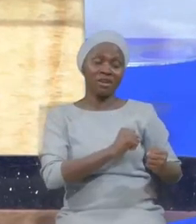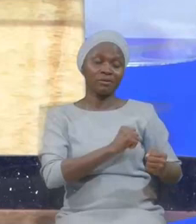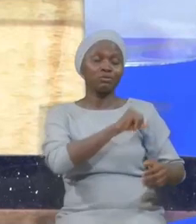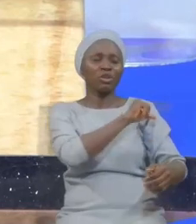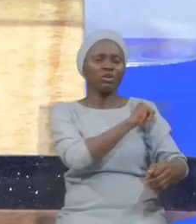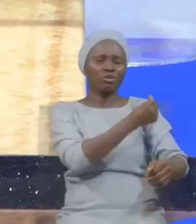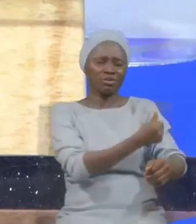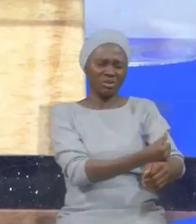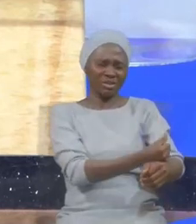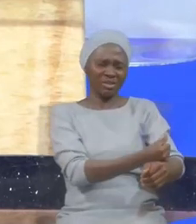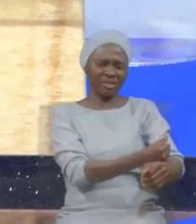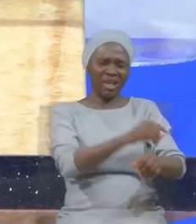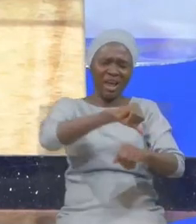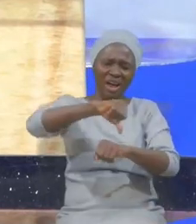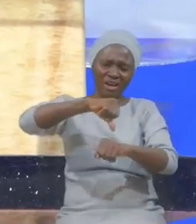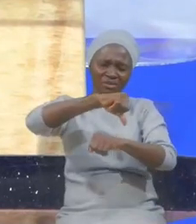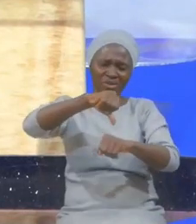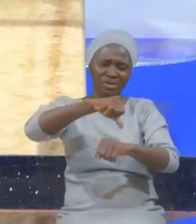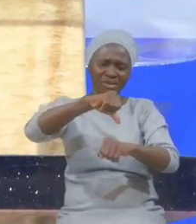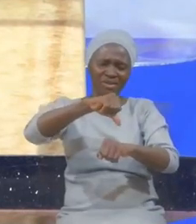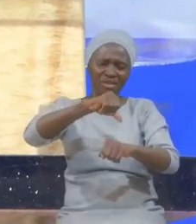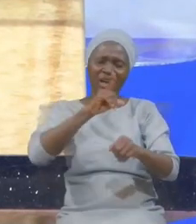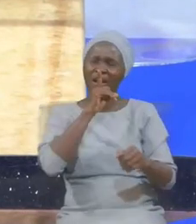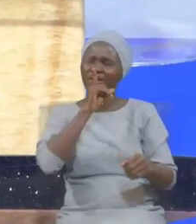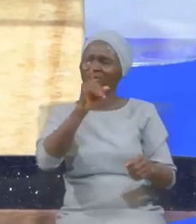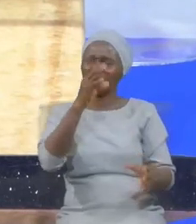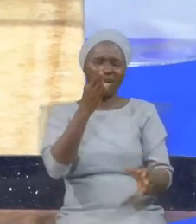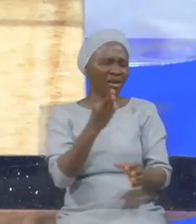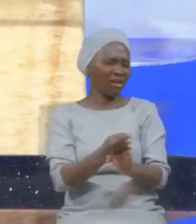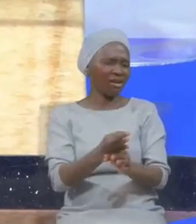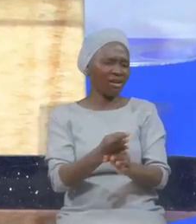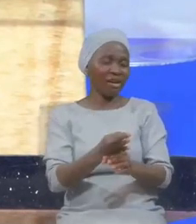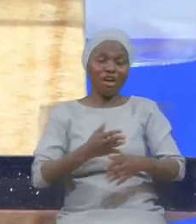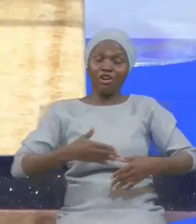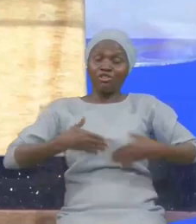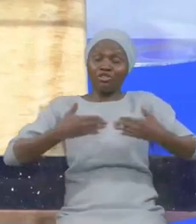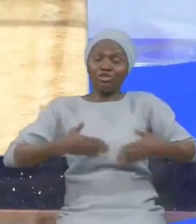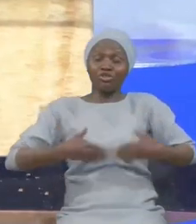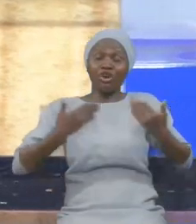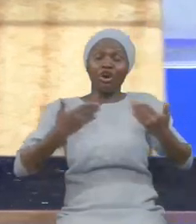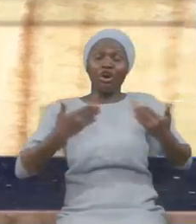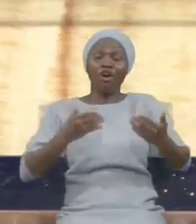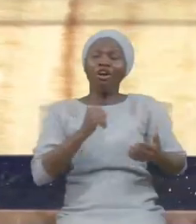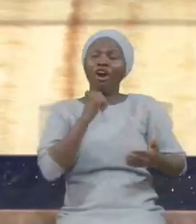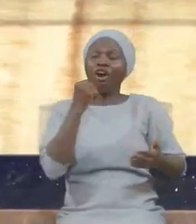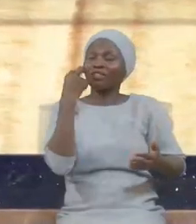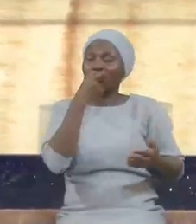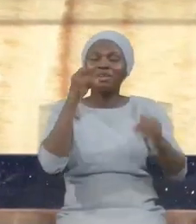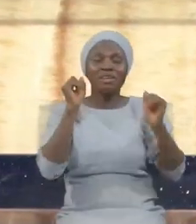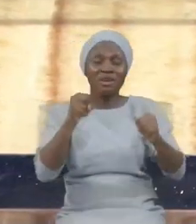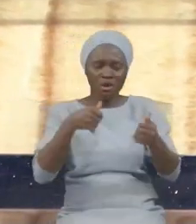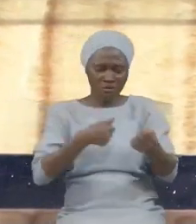l'autorité, l'onction, l'assurance, la joie ineffable